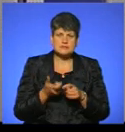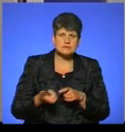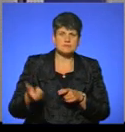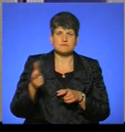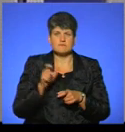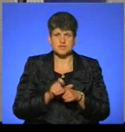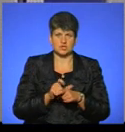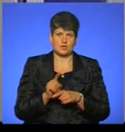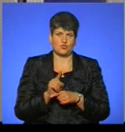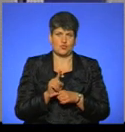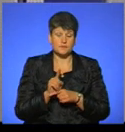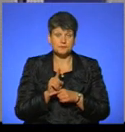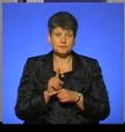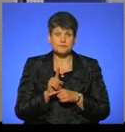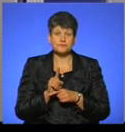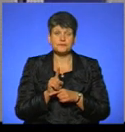норми, але